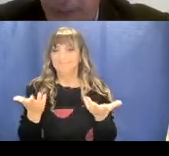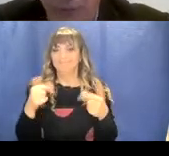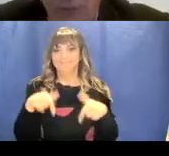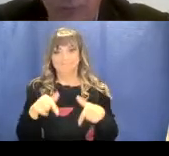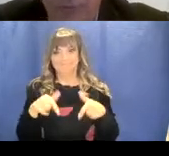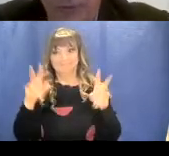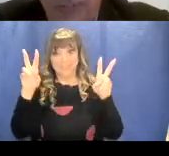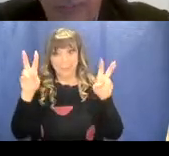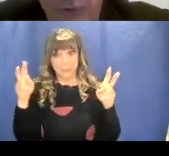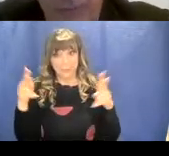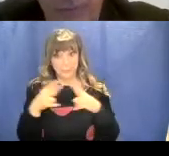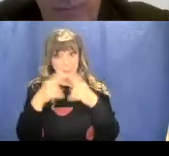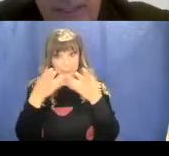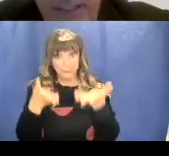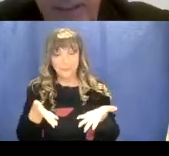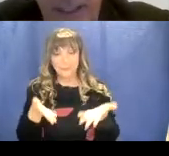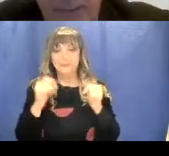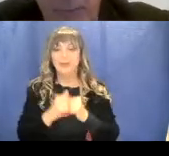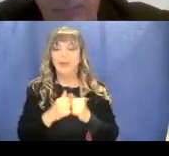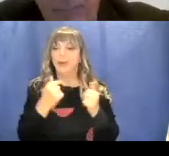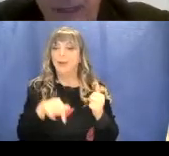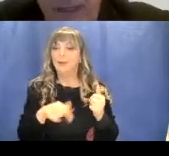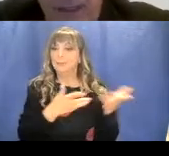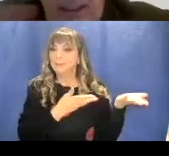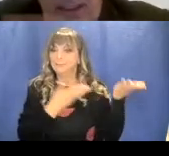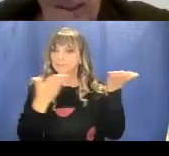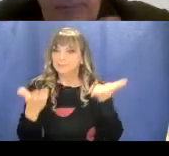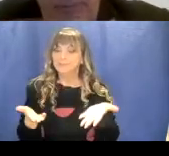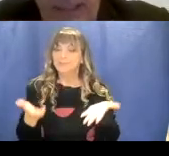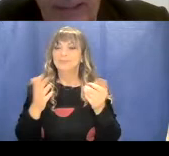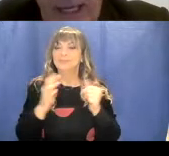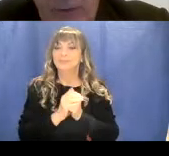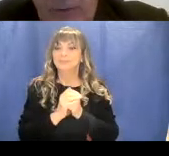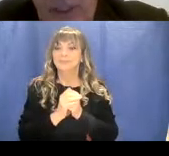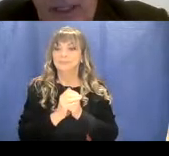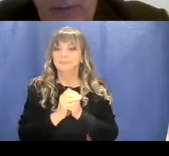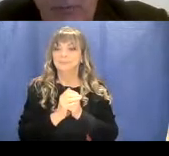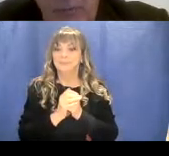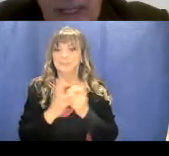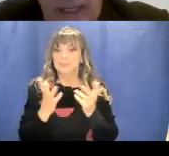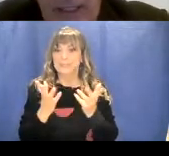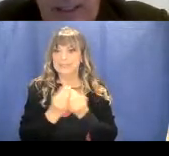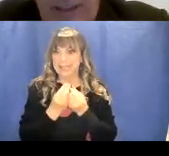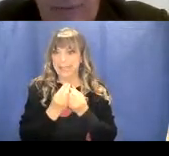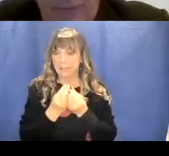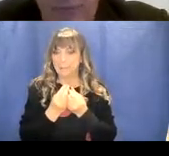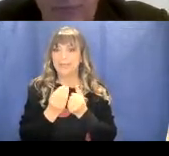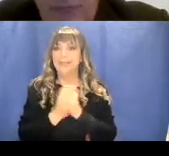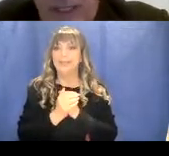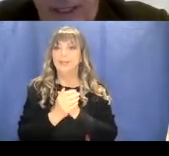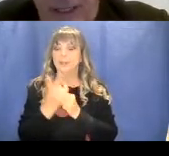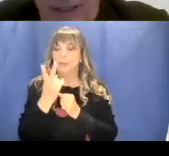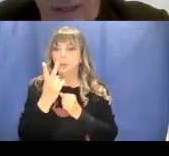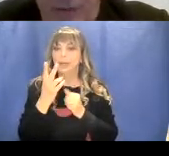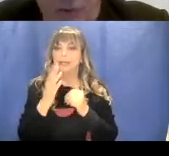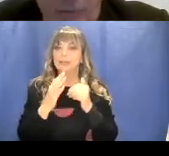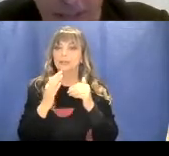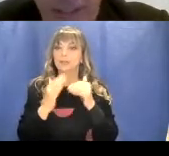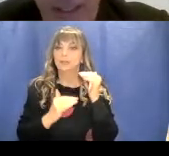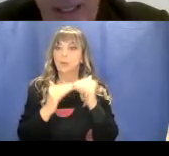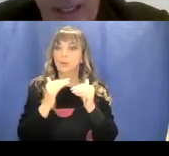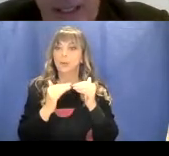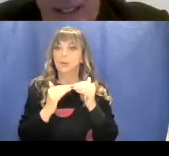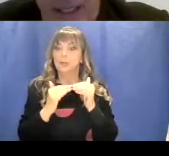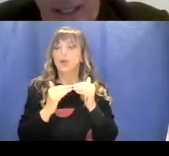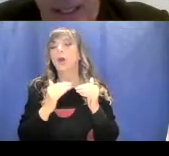incontro oggi vi presenteremo in parallelo alcune strutture geometriche